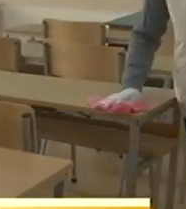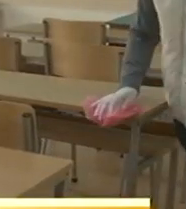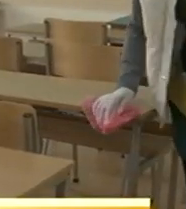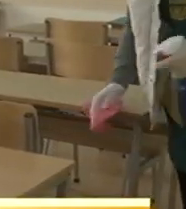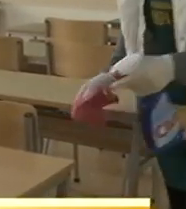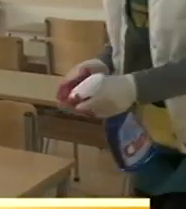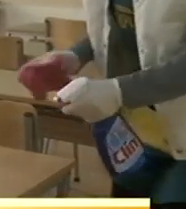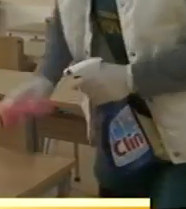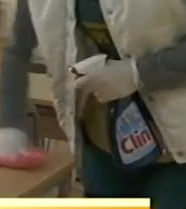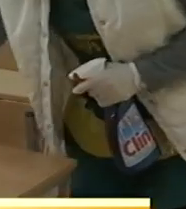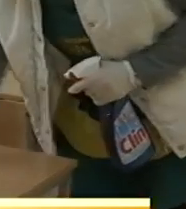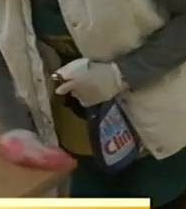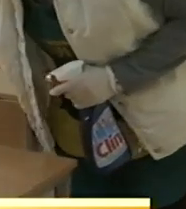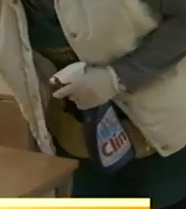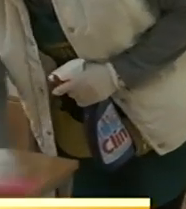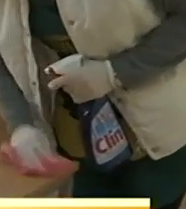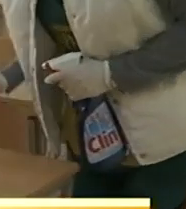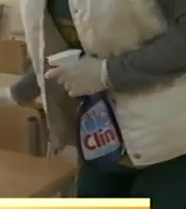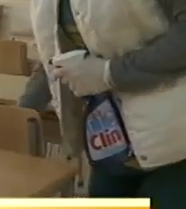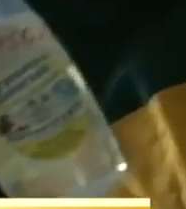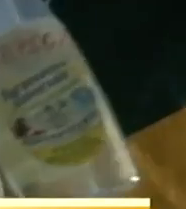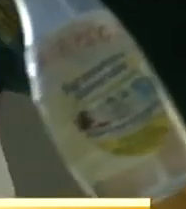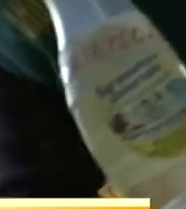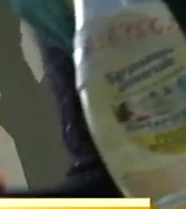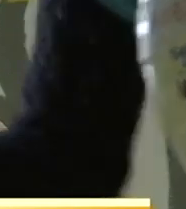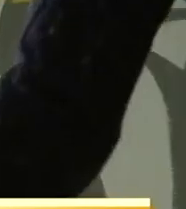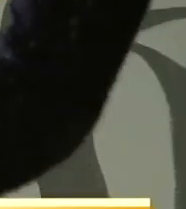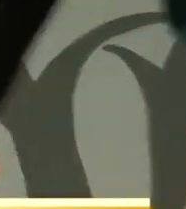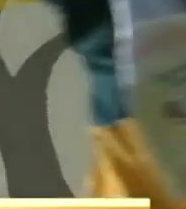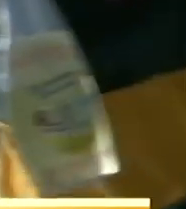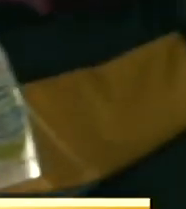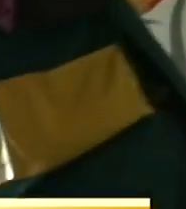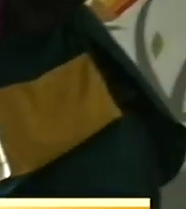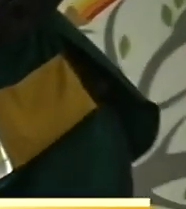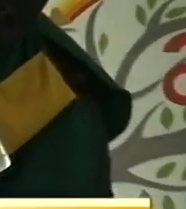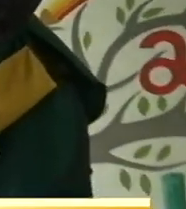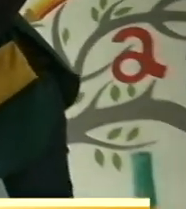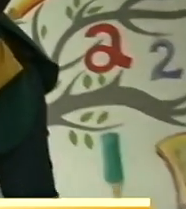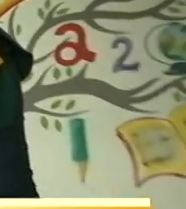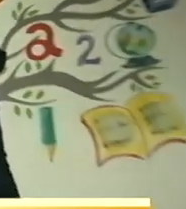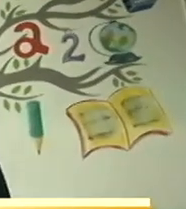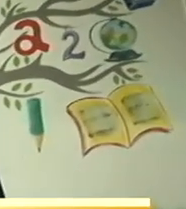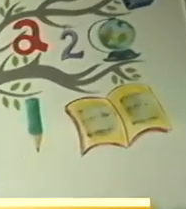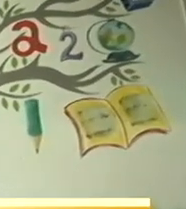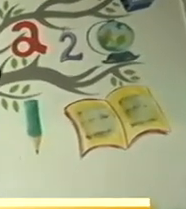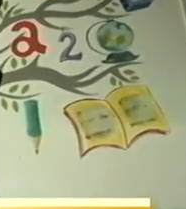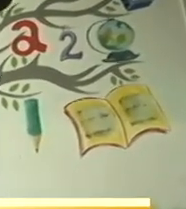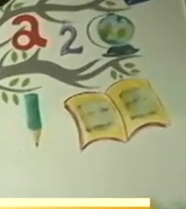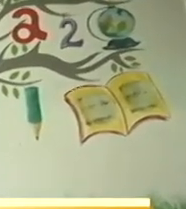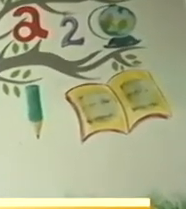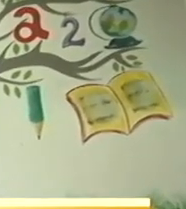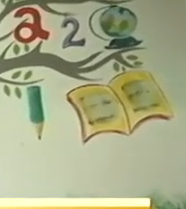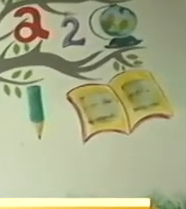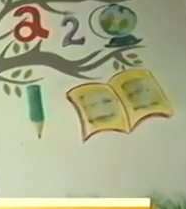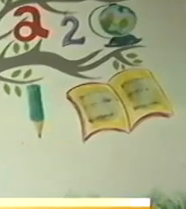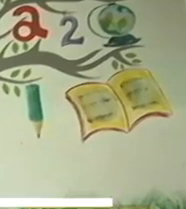Učenici nižih razreda osnovnih škola od 1. septembra u školskim klupama. Za starije đake nastava i u školi